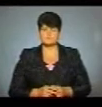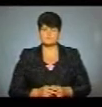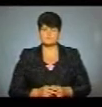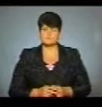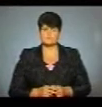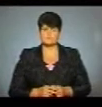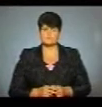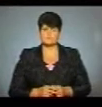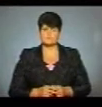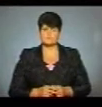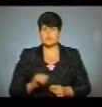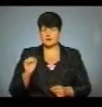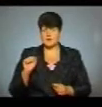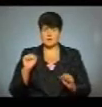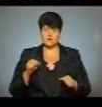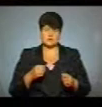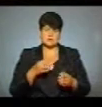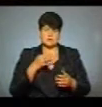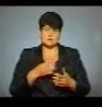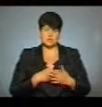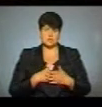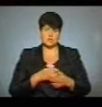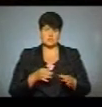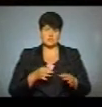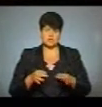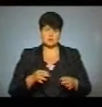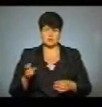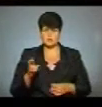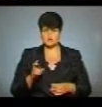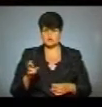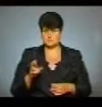Можна сказати, любитель шашок на Бережанщині,